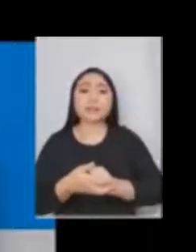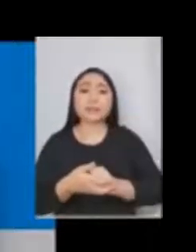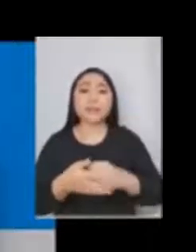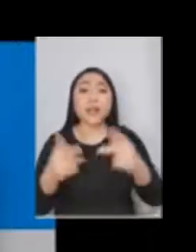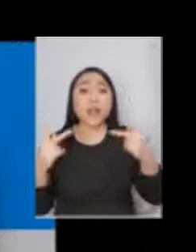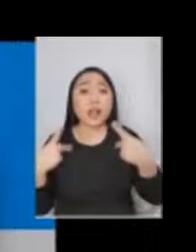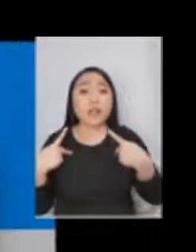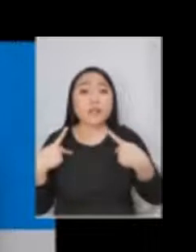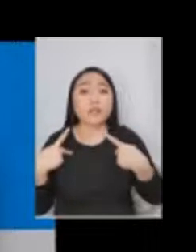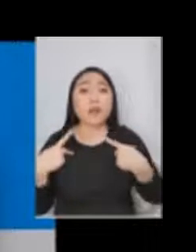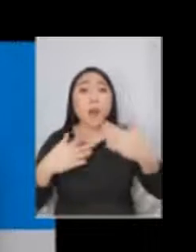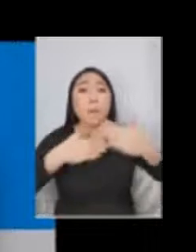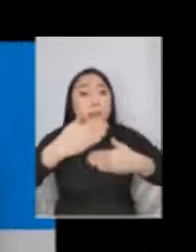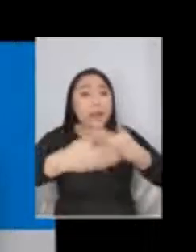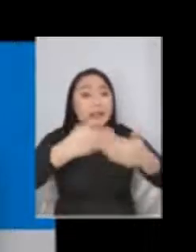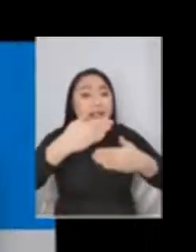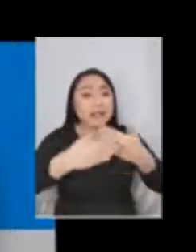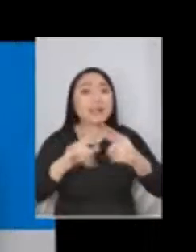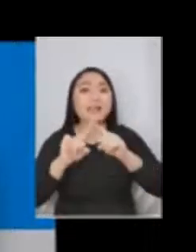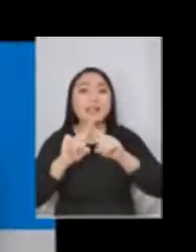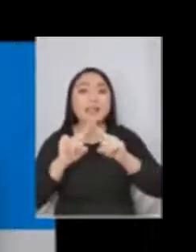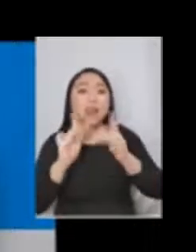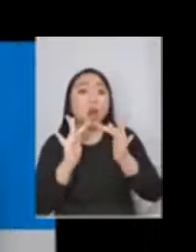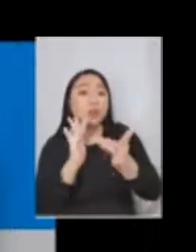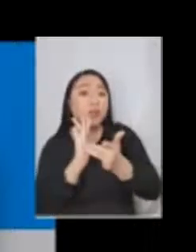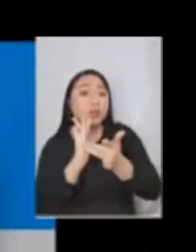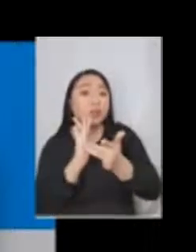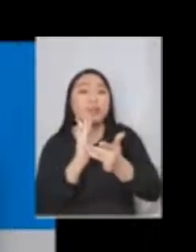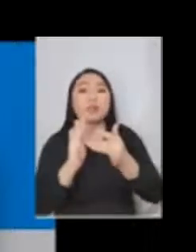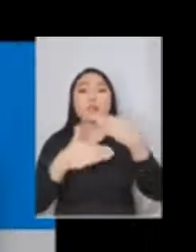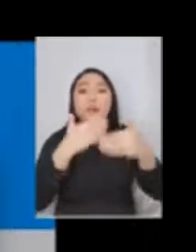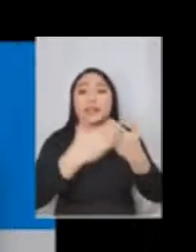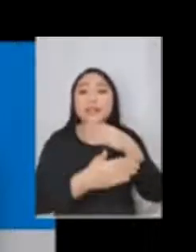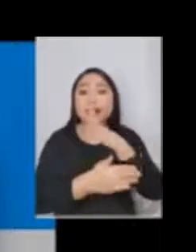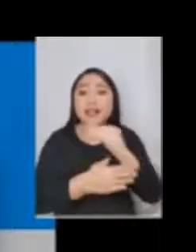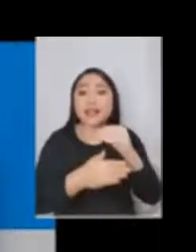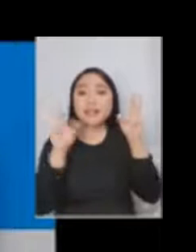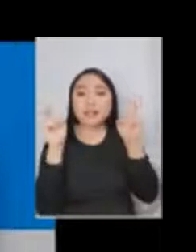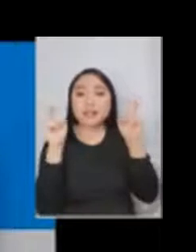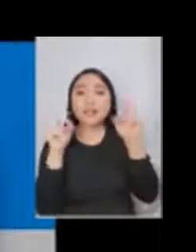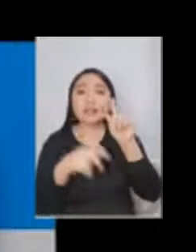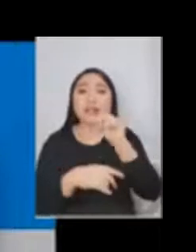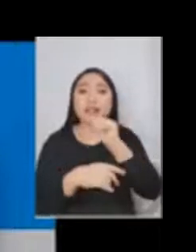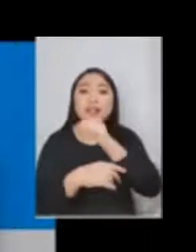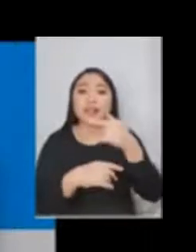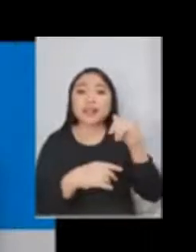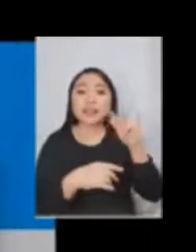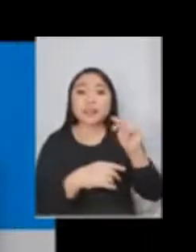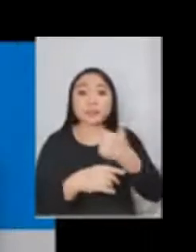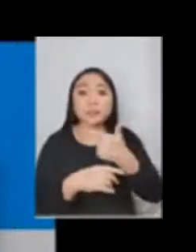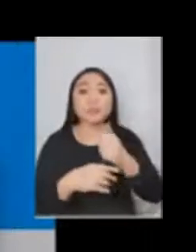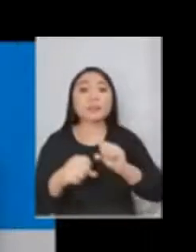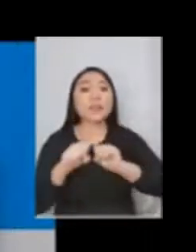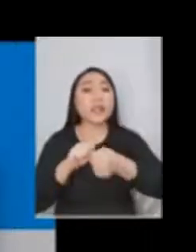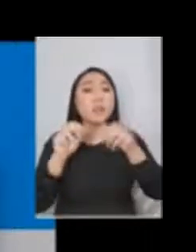na tinatawag na natin ngayon na si Starbucks. So si Starbucks po ay nabansagan na